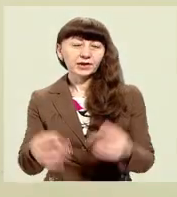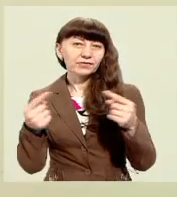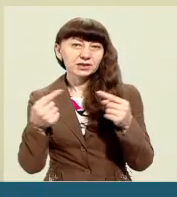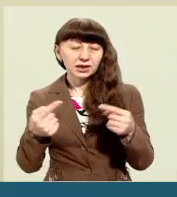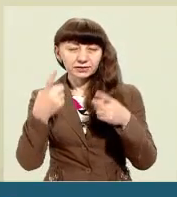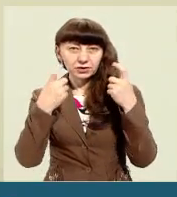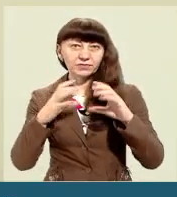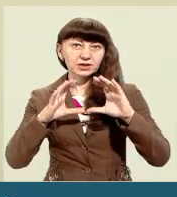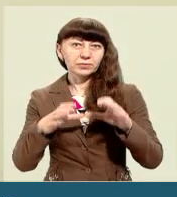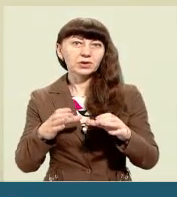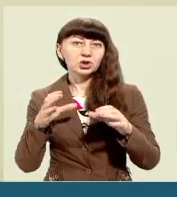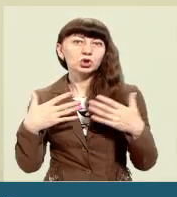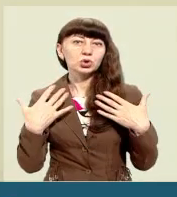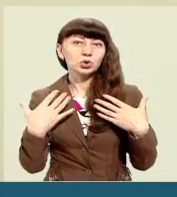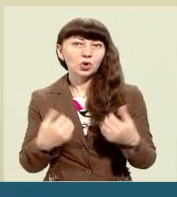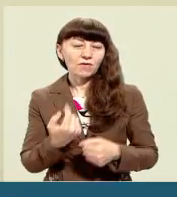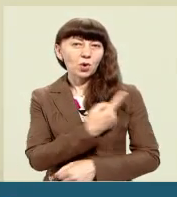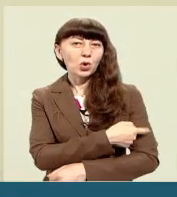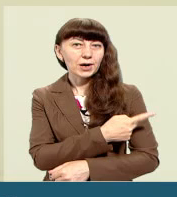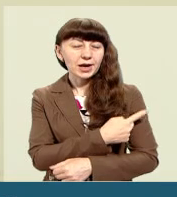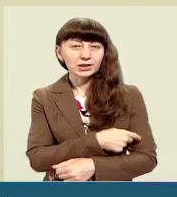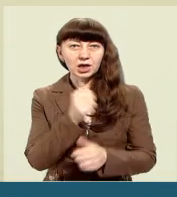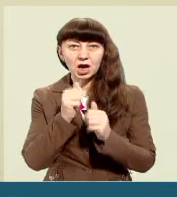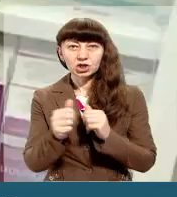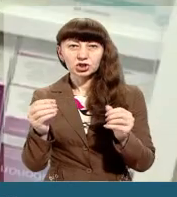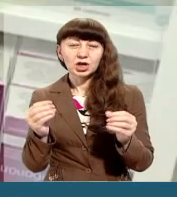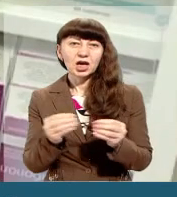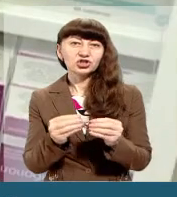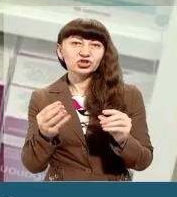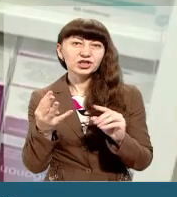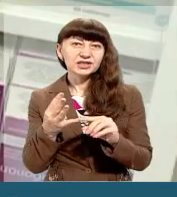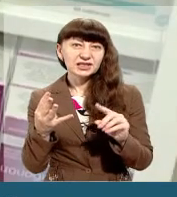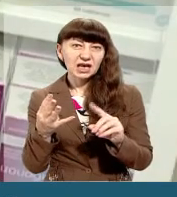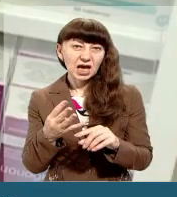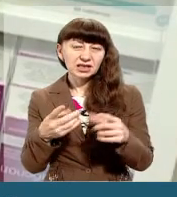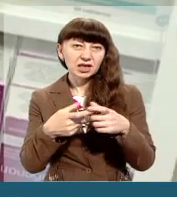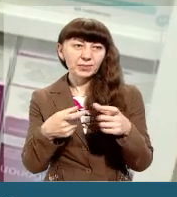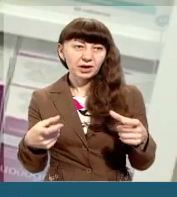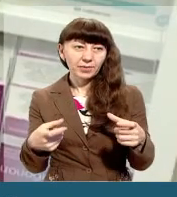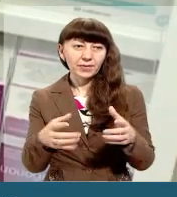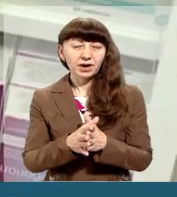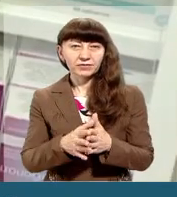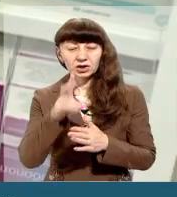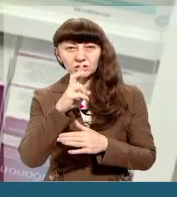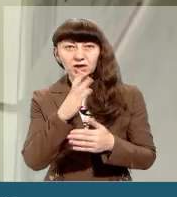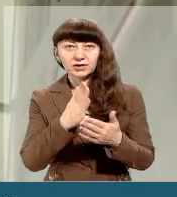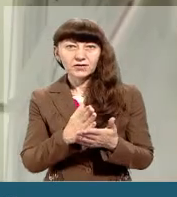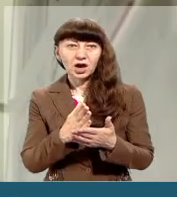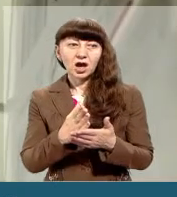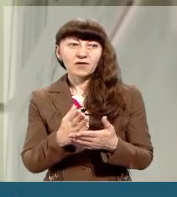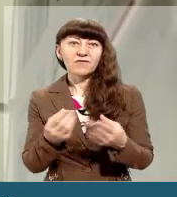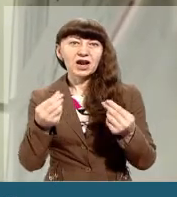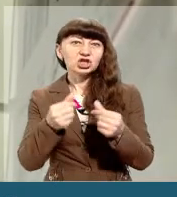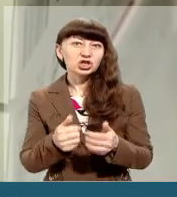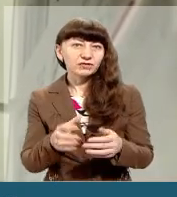Согласно данным Всемирной организации здравоохранения, каждая десятая упаковка лекарственного препарата в развивающихся странах является